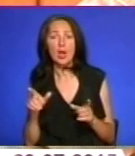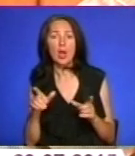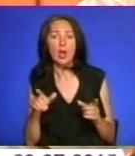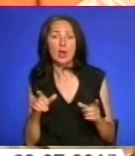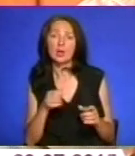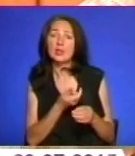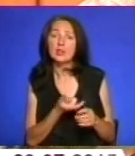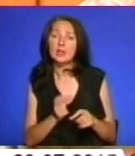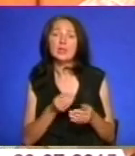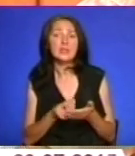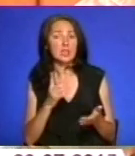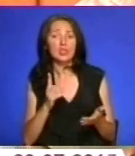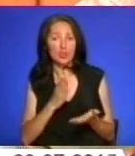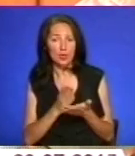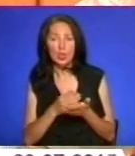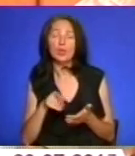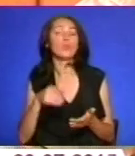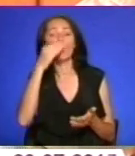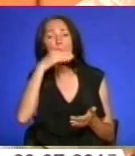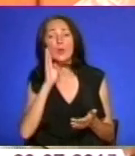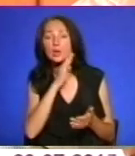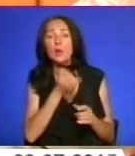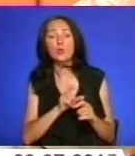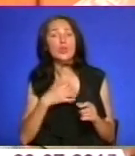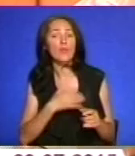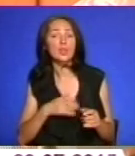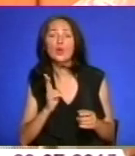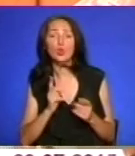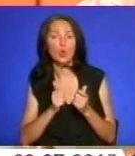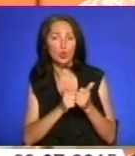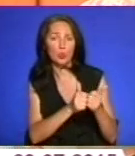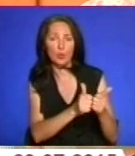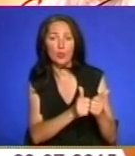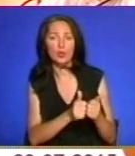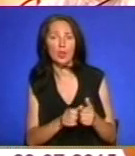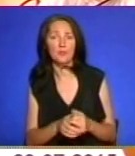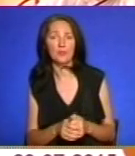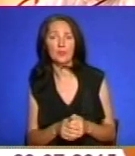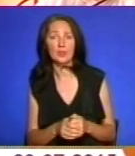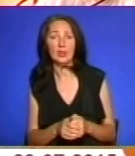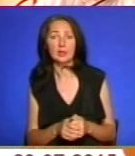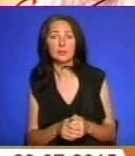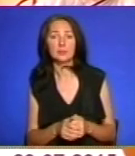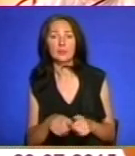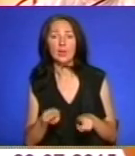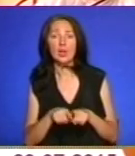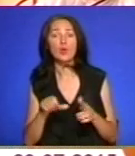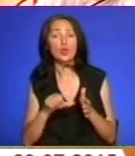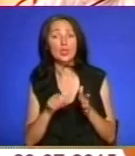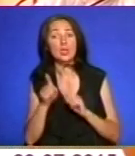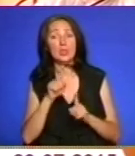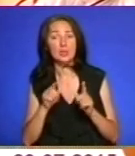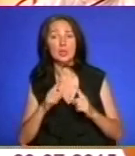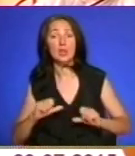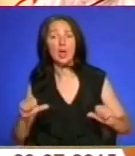саме цінне, що є, тому батькам дуже важливо, хто супроводжує, супровід. Також учасники засідання Ради